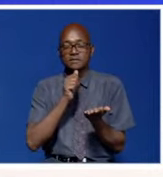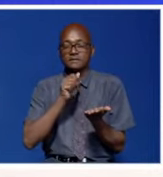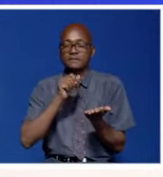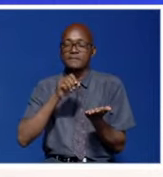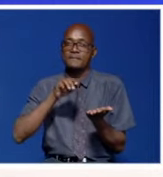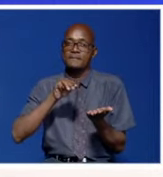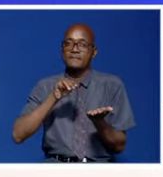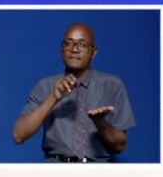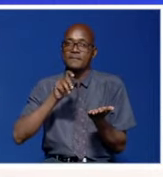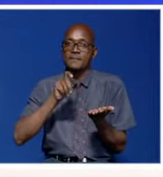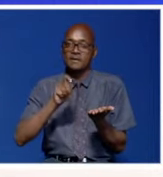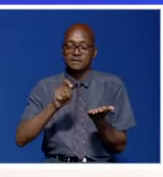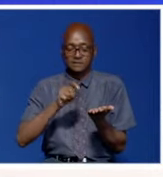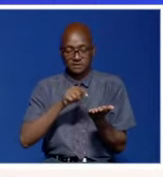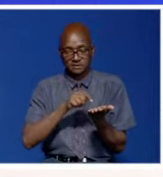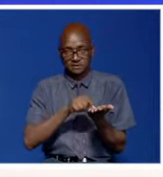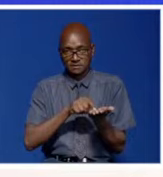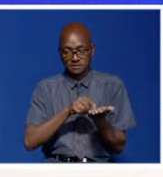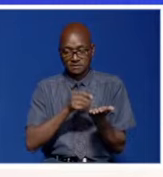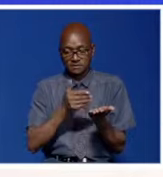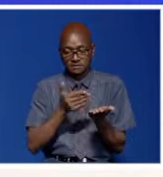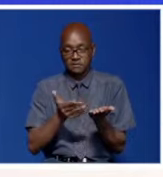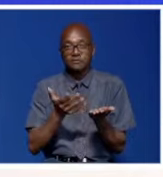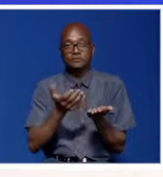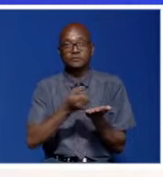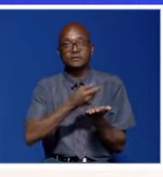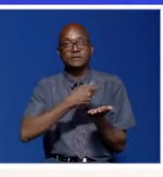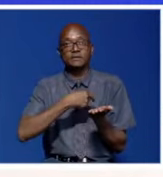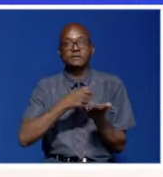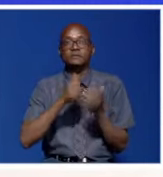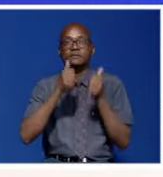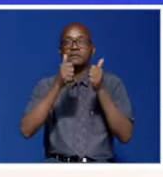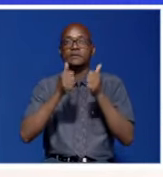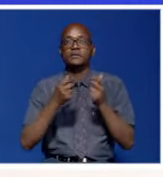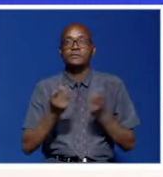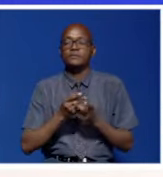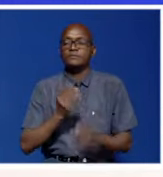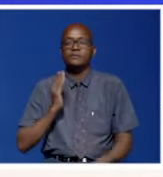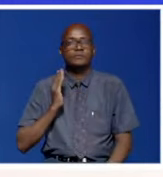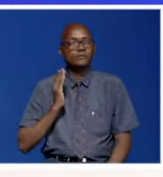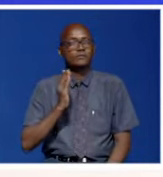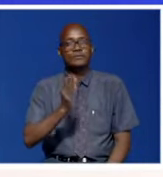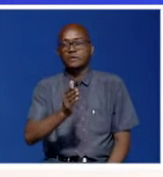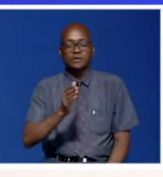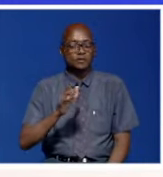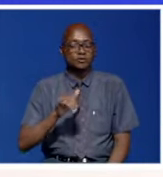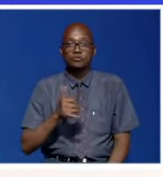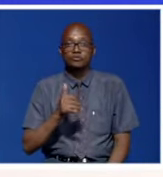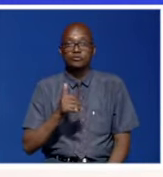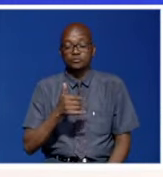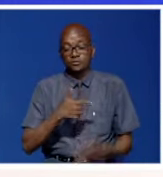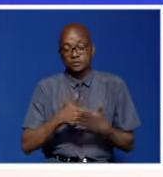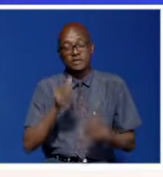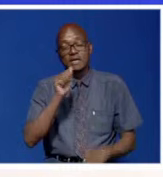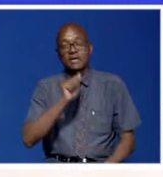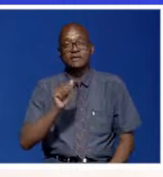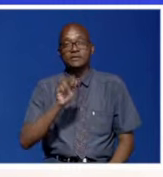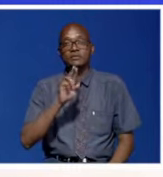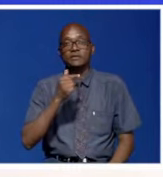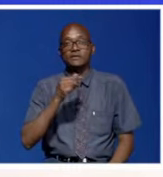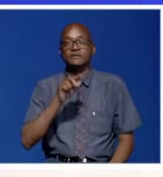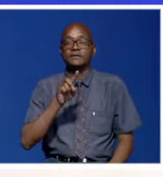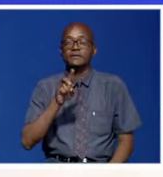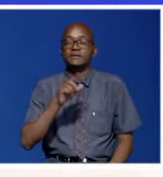Max na patikana kwenye Google Play Store ama App Store. Matangazo haya pia unapata moja kwa moja kupitia YouTube, andika at UTV